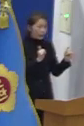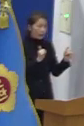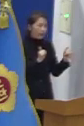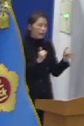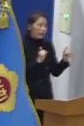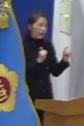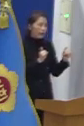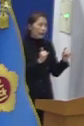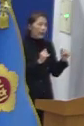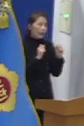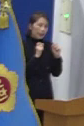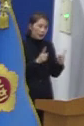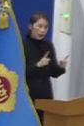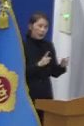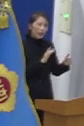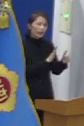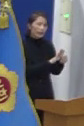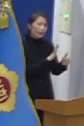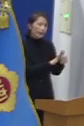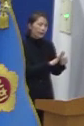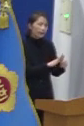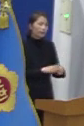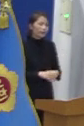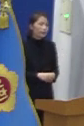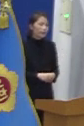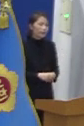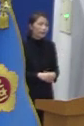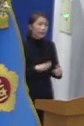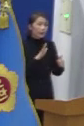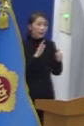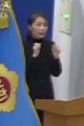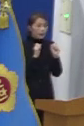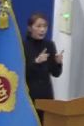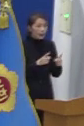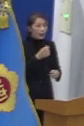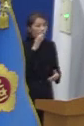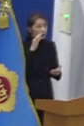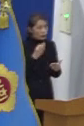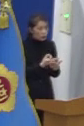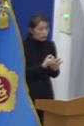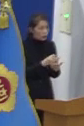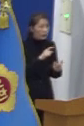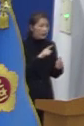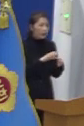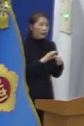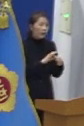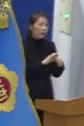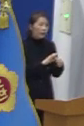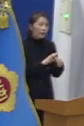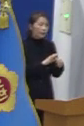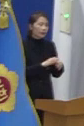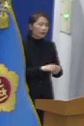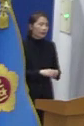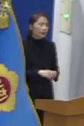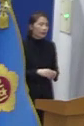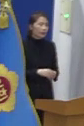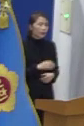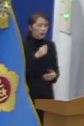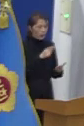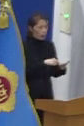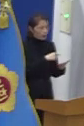패키지를 제공하겠습니다. 기회 소득은 사회적 가치 창출에 대한 보상이자